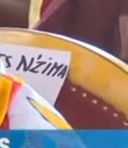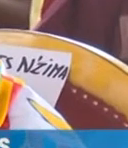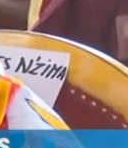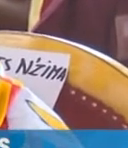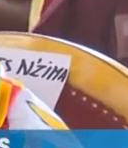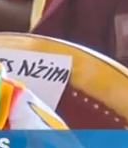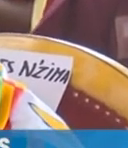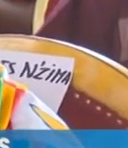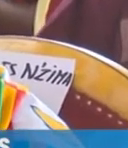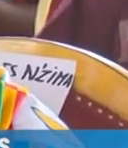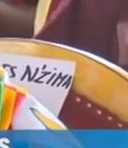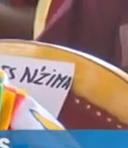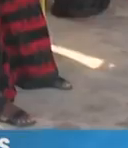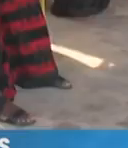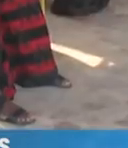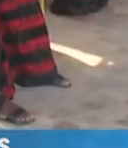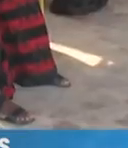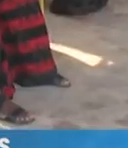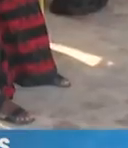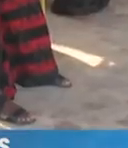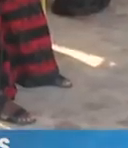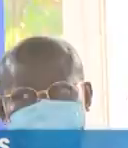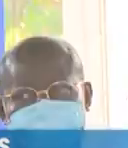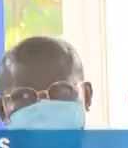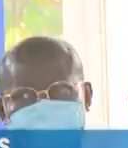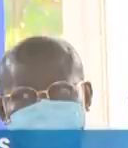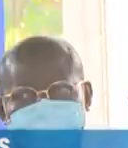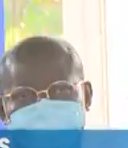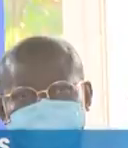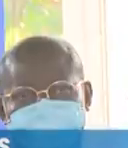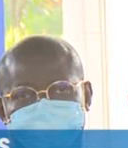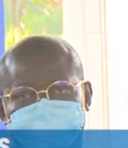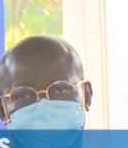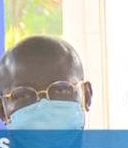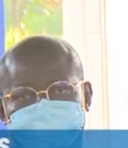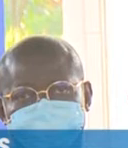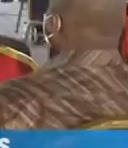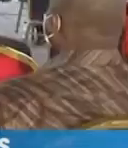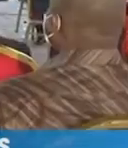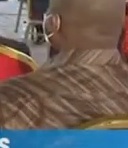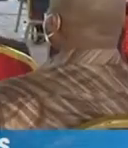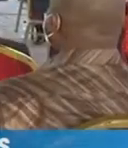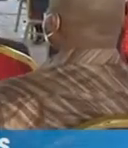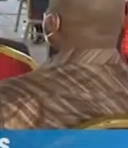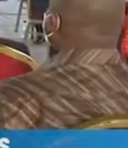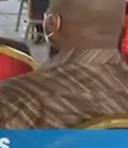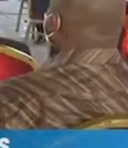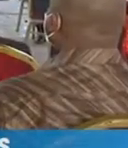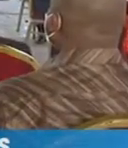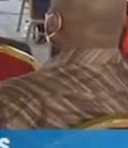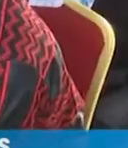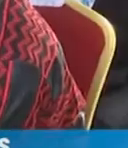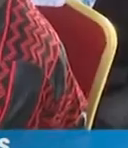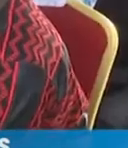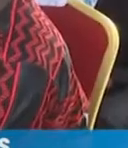échangé hier dimanche avec les chartes et l'état sa résidence à cocody ils apportent leur soutien à alassane ouattara l'appel à se